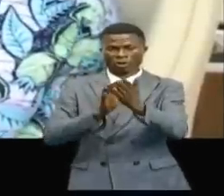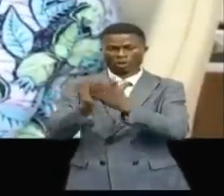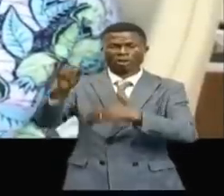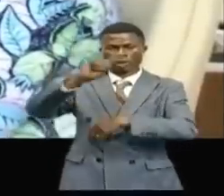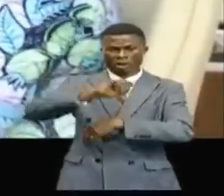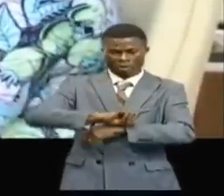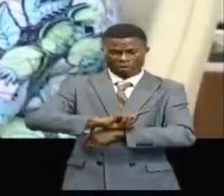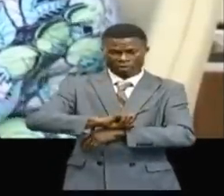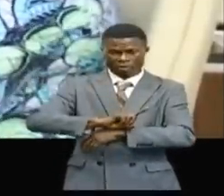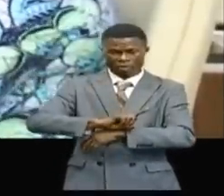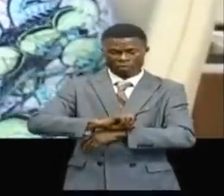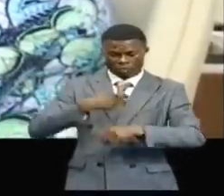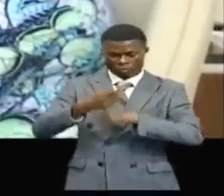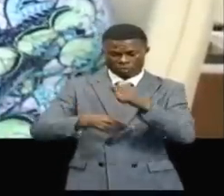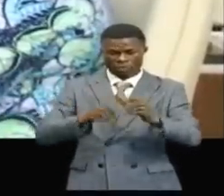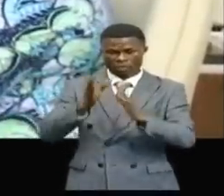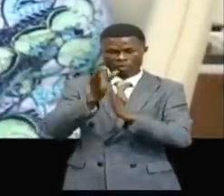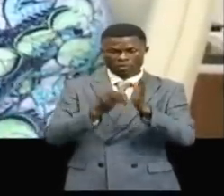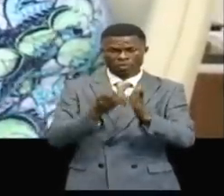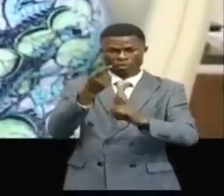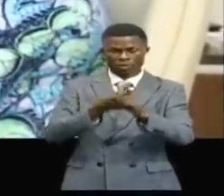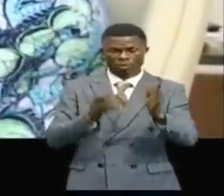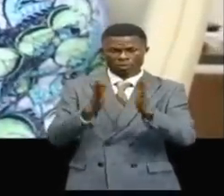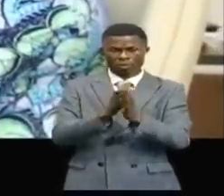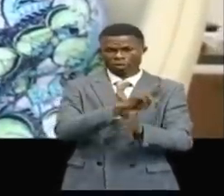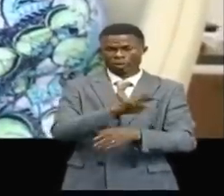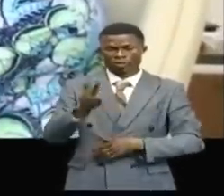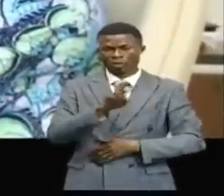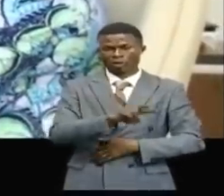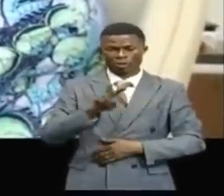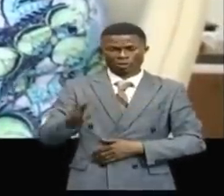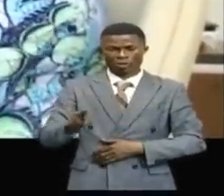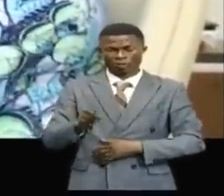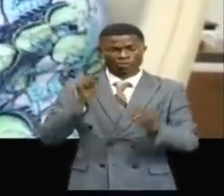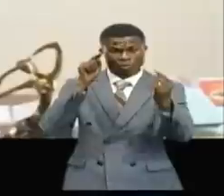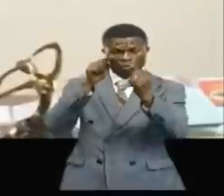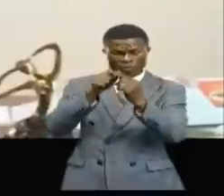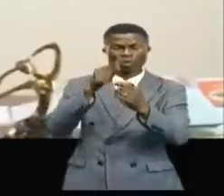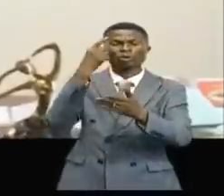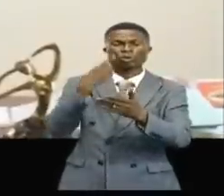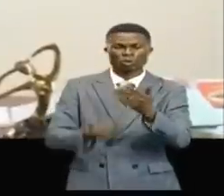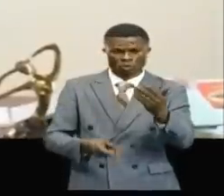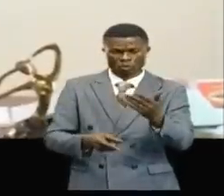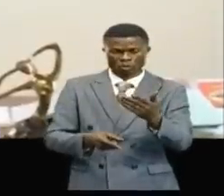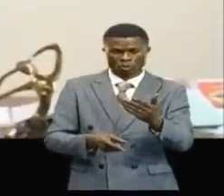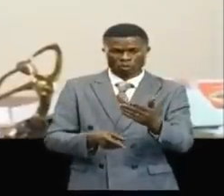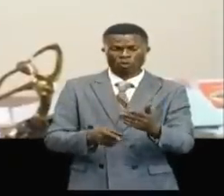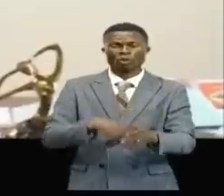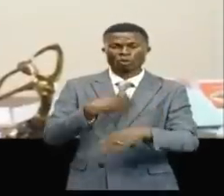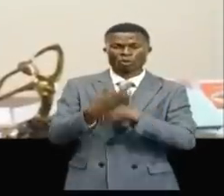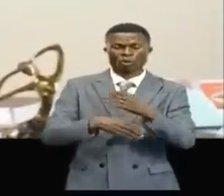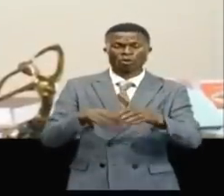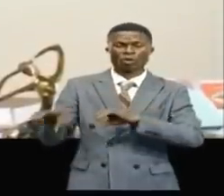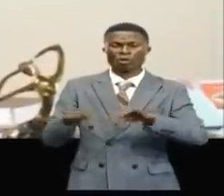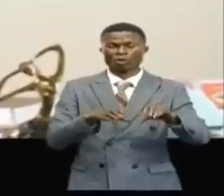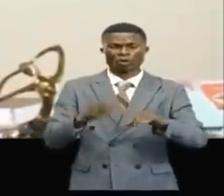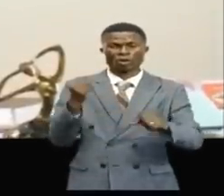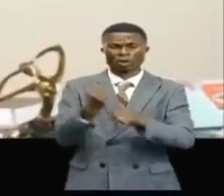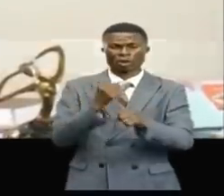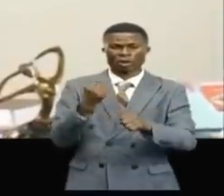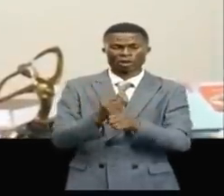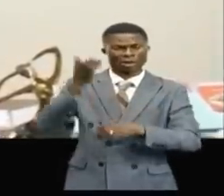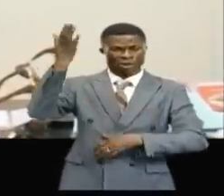jours, prenant cours le 17 octobre 2022. L'objectif étant de cristalliser les acquis des